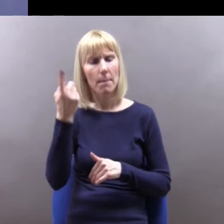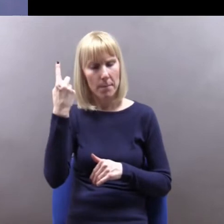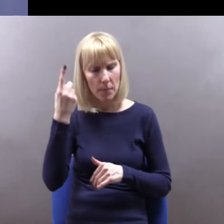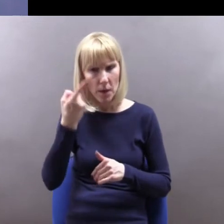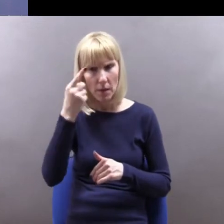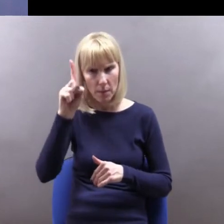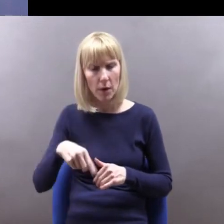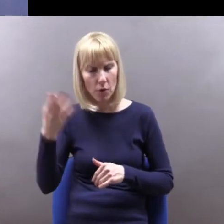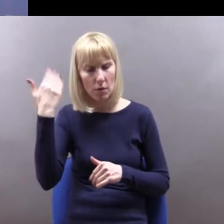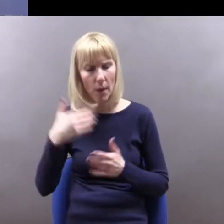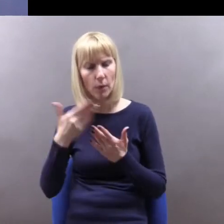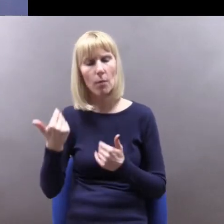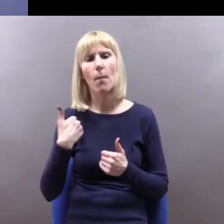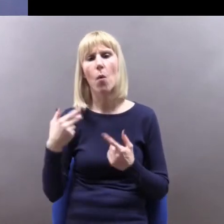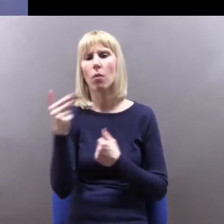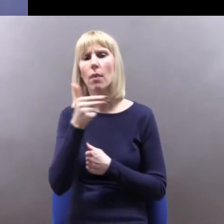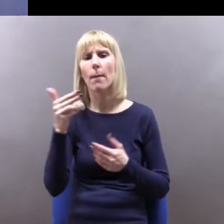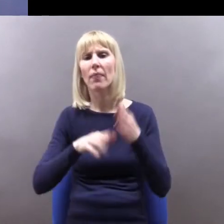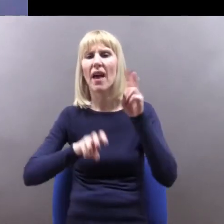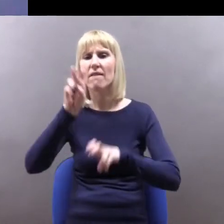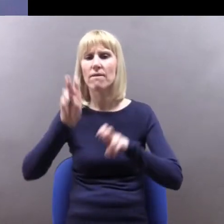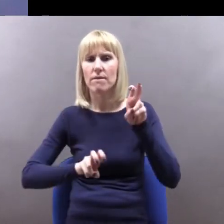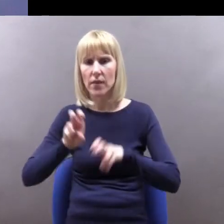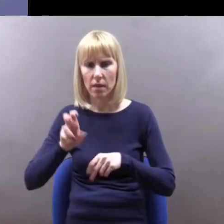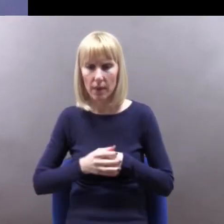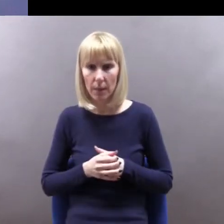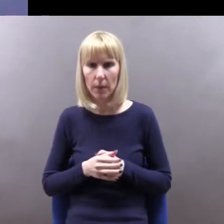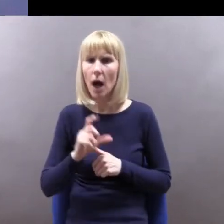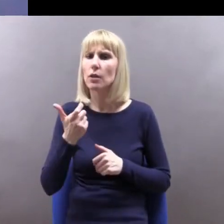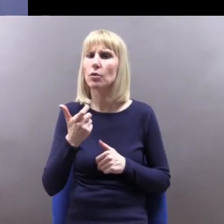windy, czyli do urządzenia windy. A co myślicie o